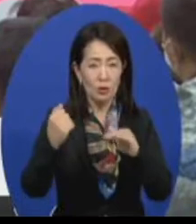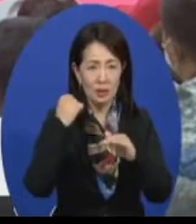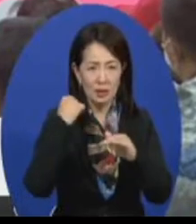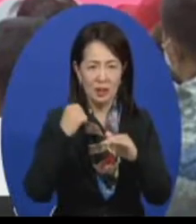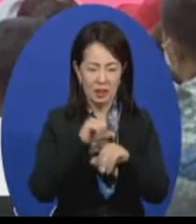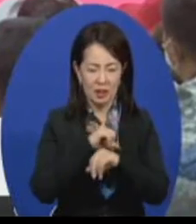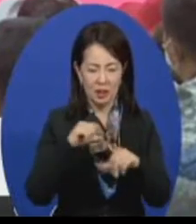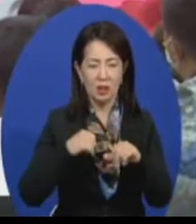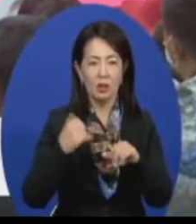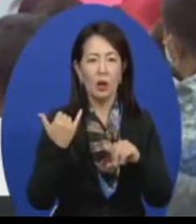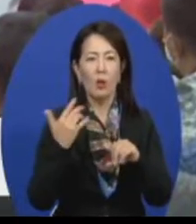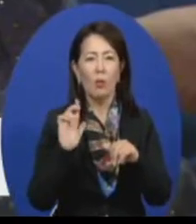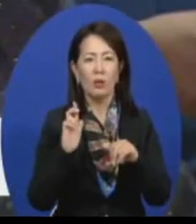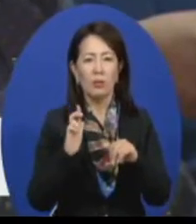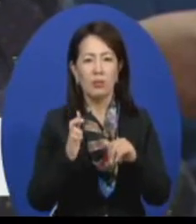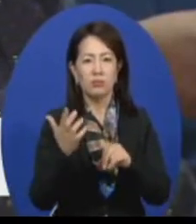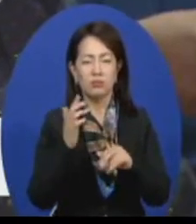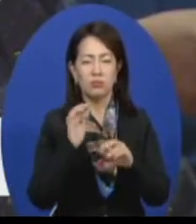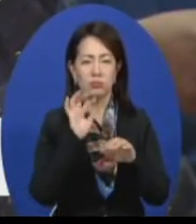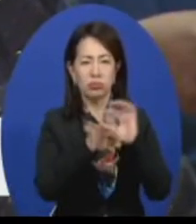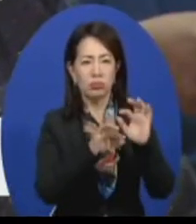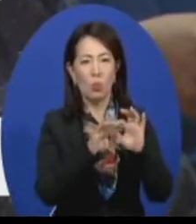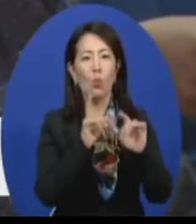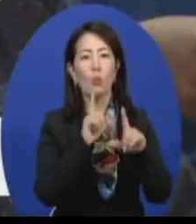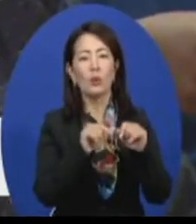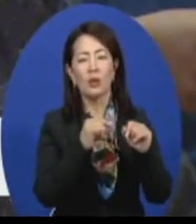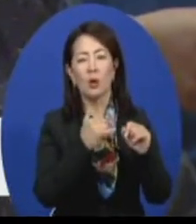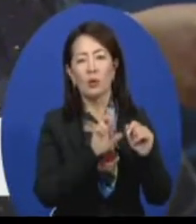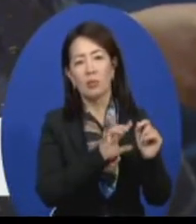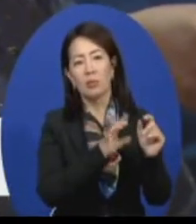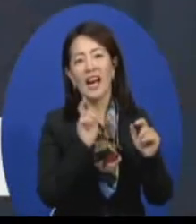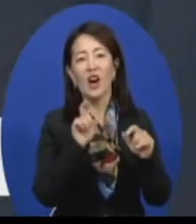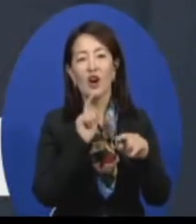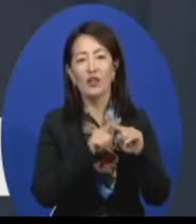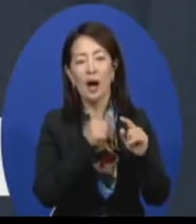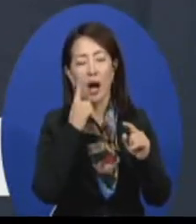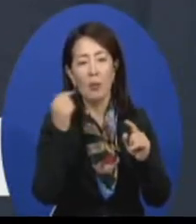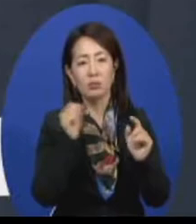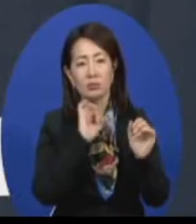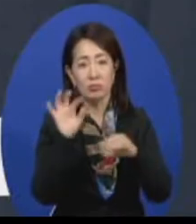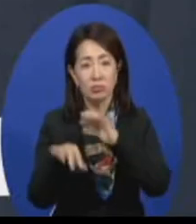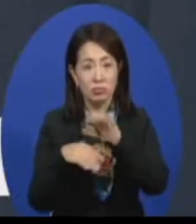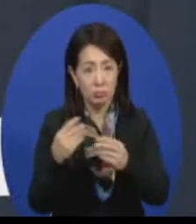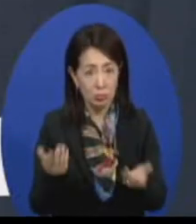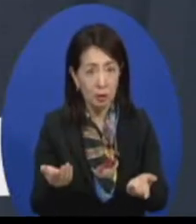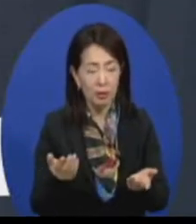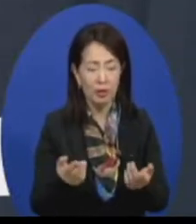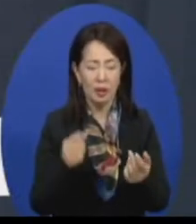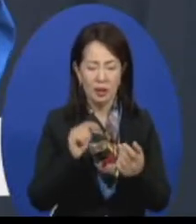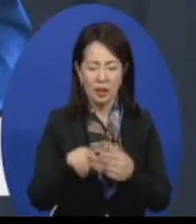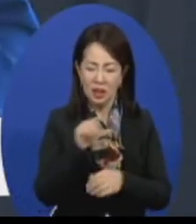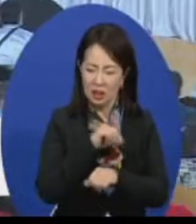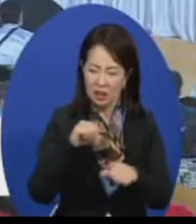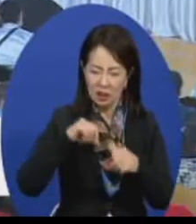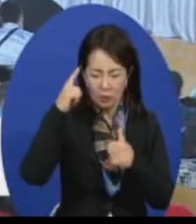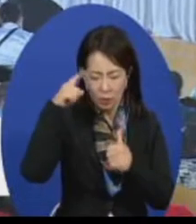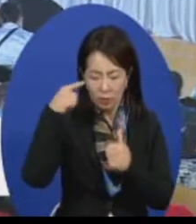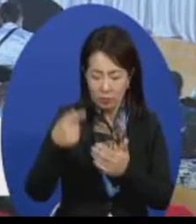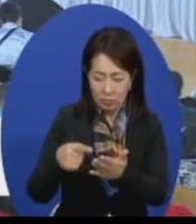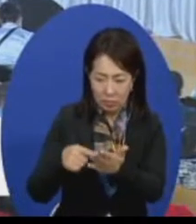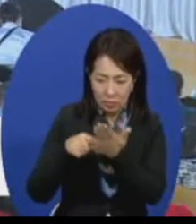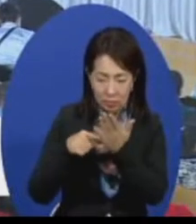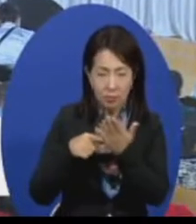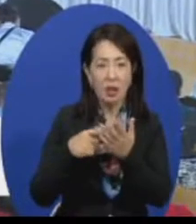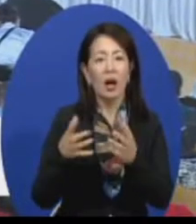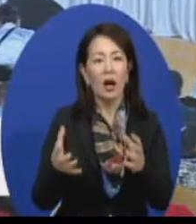иргэд хөдөөнөөс хотыг зордог биш хотоос хөдөөг зорих болно гэдгийг хинтээчүүд хэлж байна. Иргэдийн дуу хоолой санаа бодол дээр үндэслэн ажиллах нь шууд